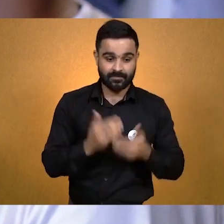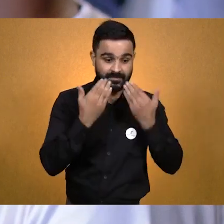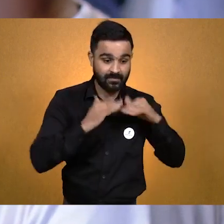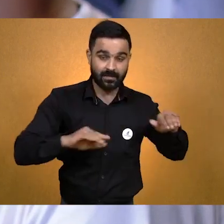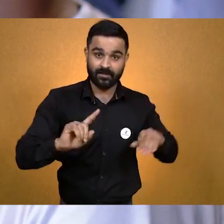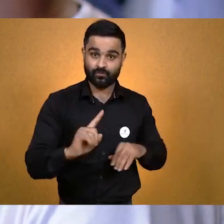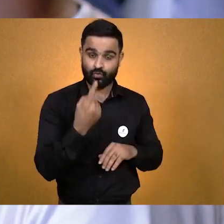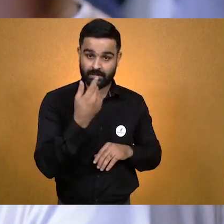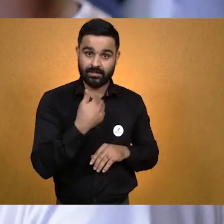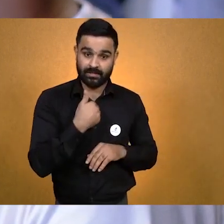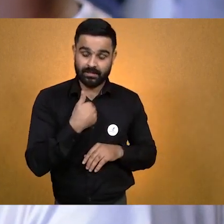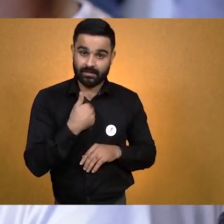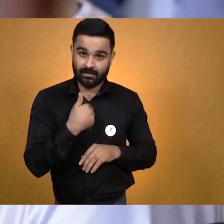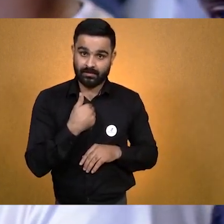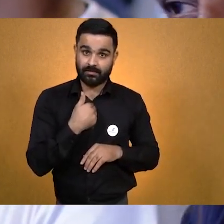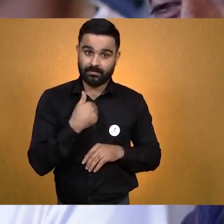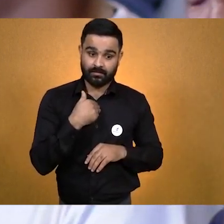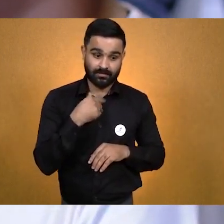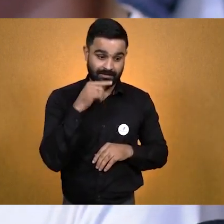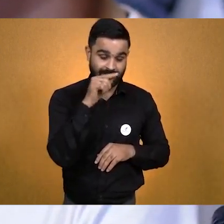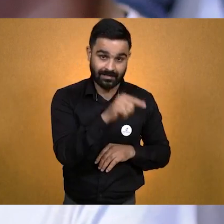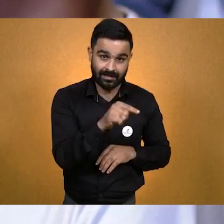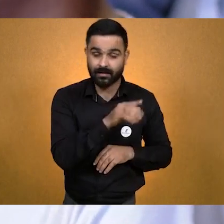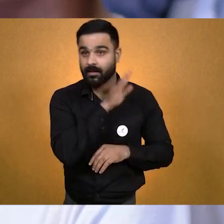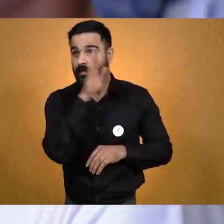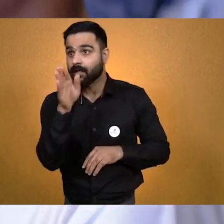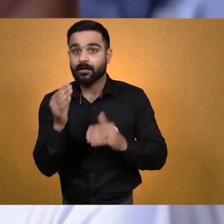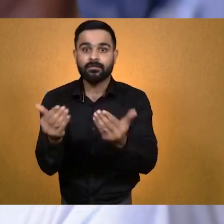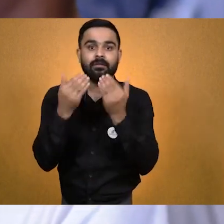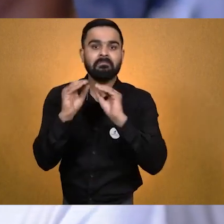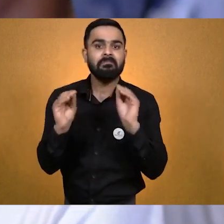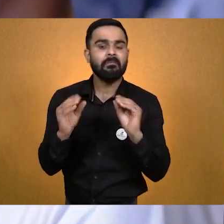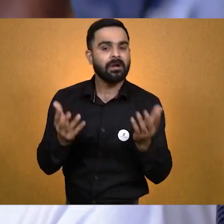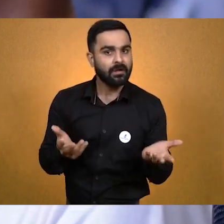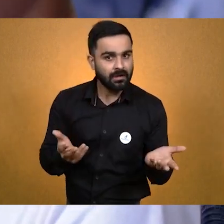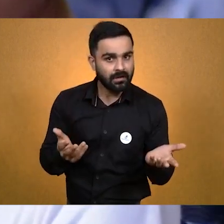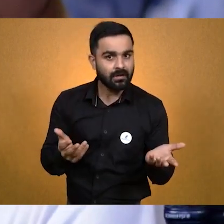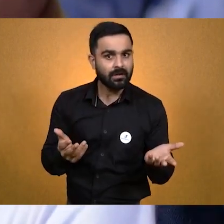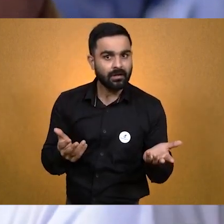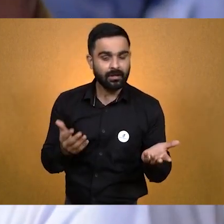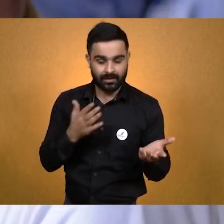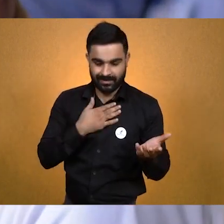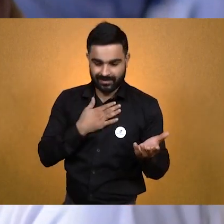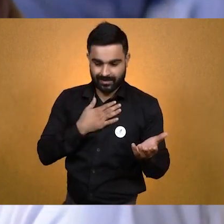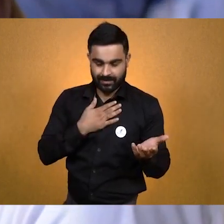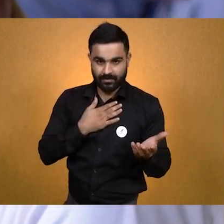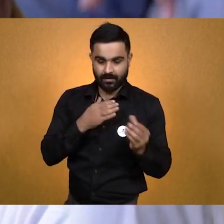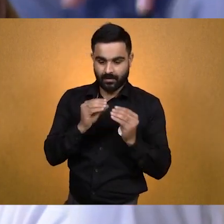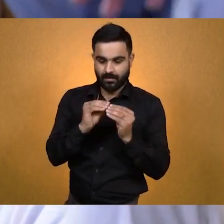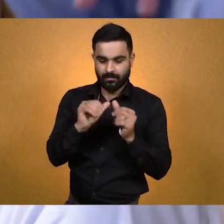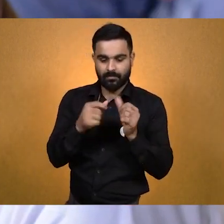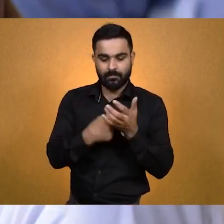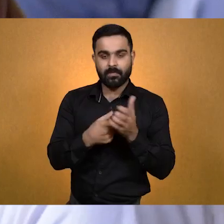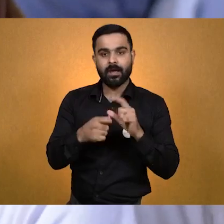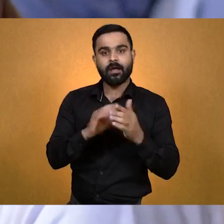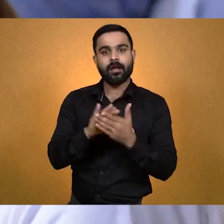लिए पहले तो मैं जब इसको लेकर चला था कहीं भी सपोर्ट नहीं मिलता था। जब मैं बाराखंबा पहुंचा,